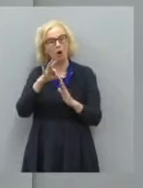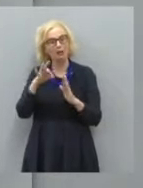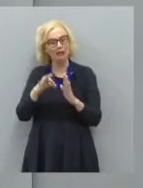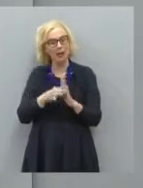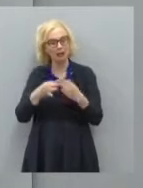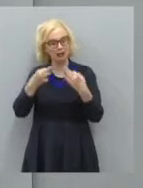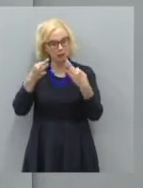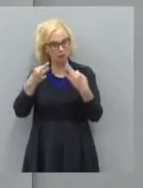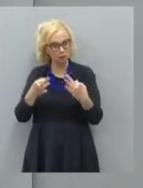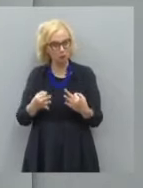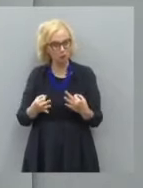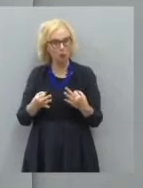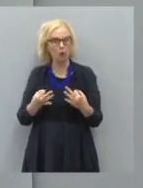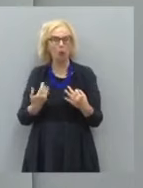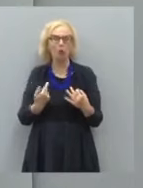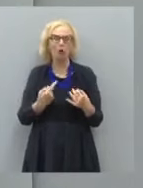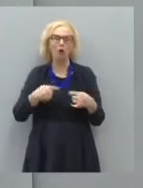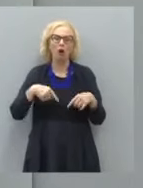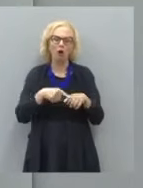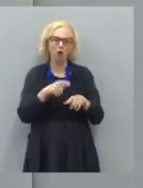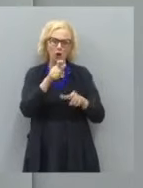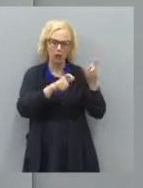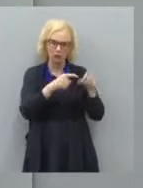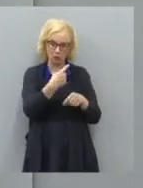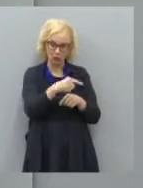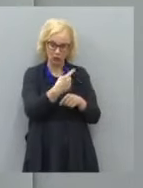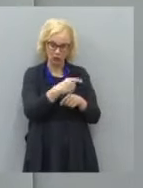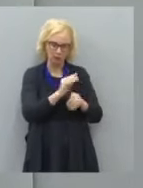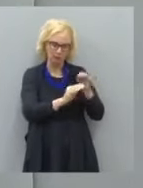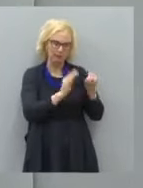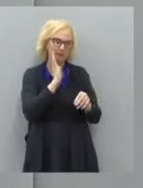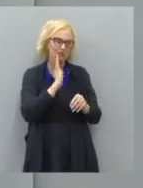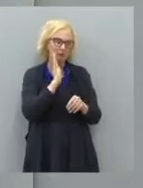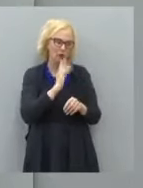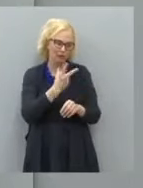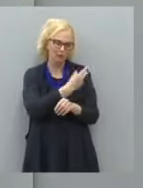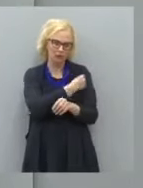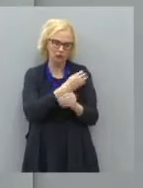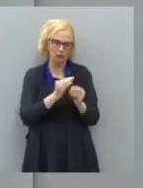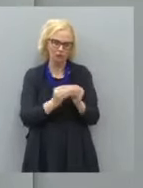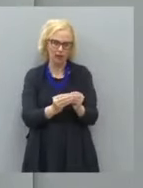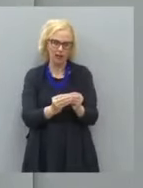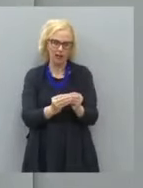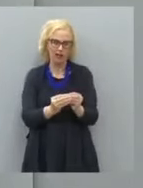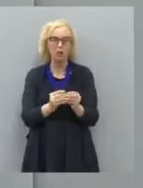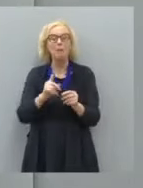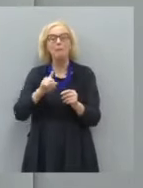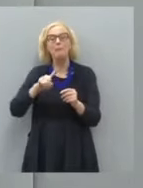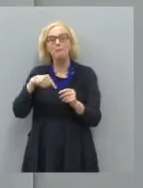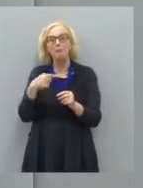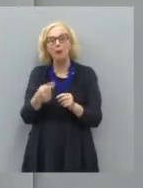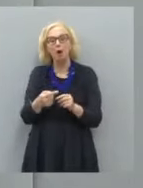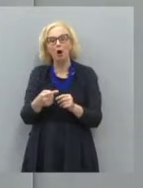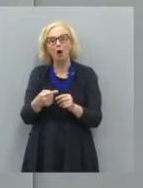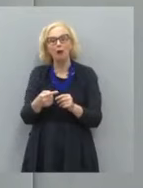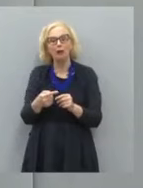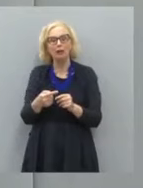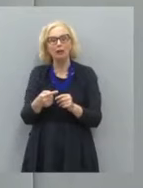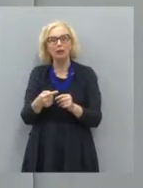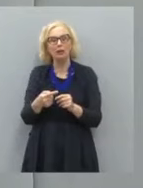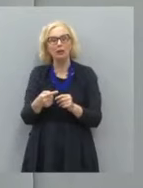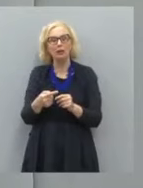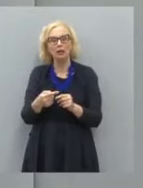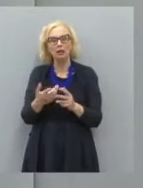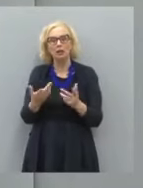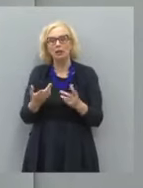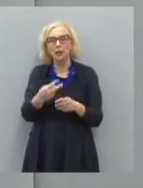in cui chiediamo a questa gente di vaccinarsi e quindi poi eventualmente non non